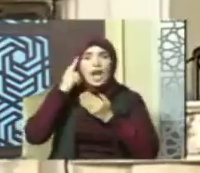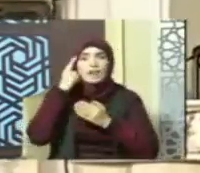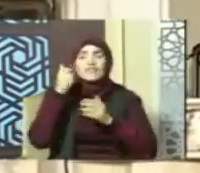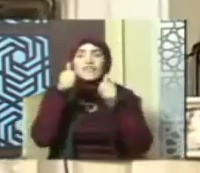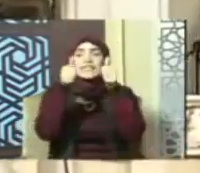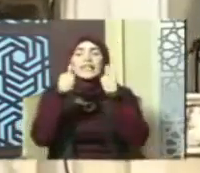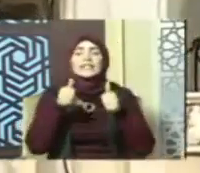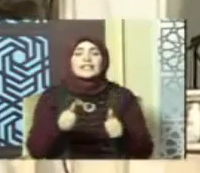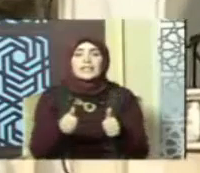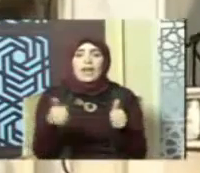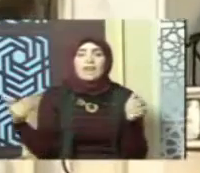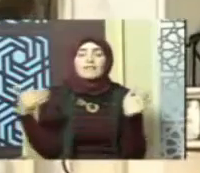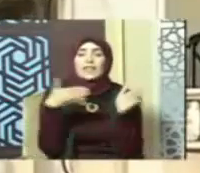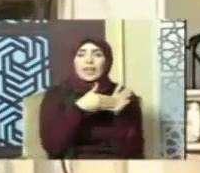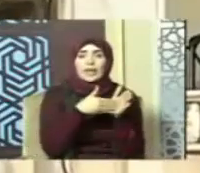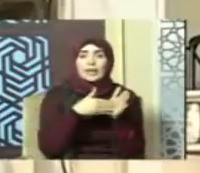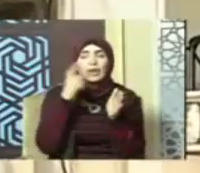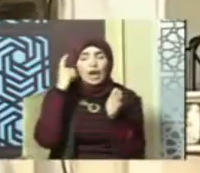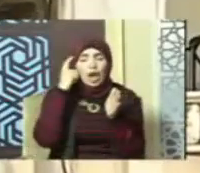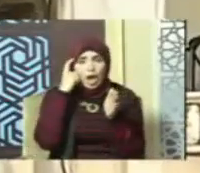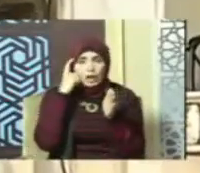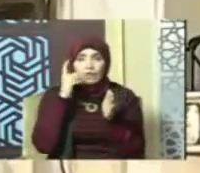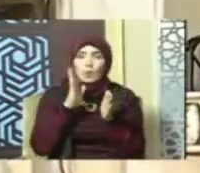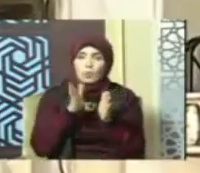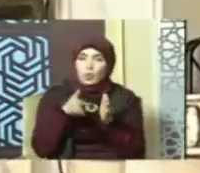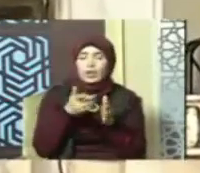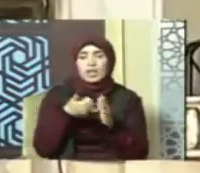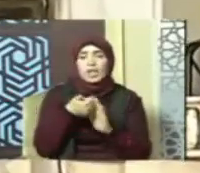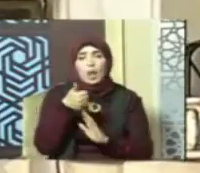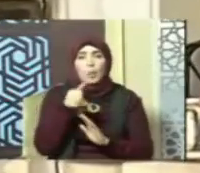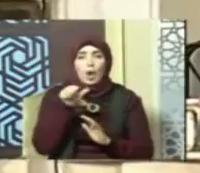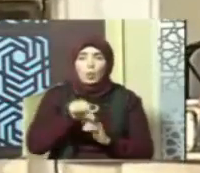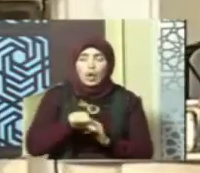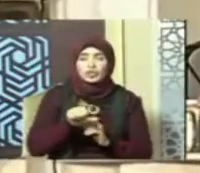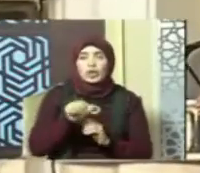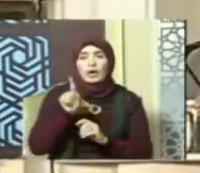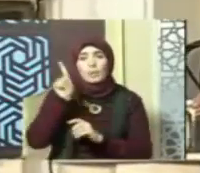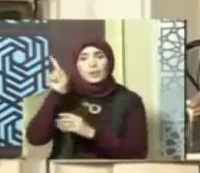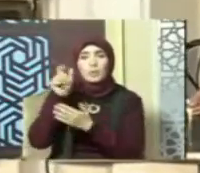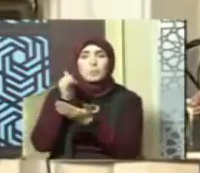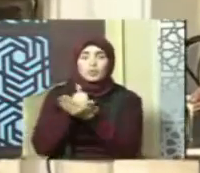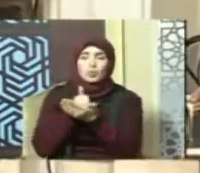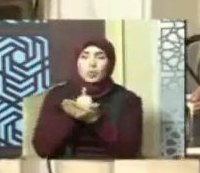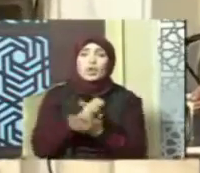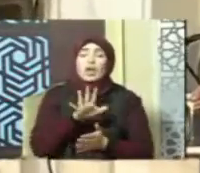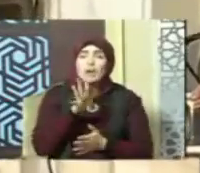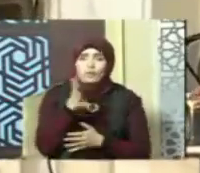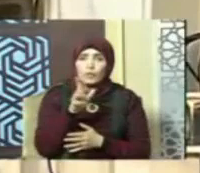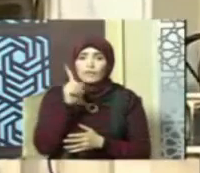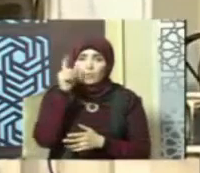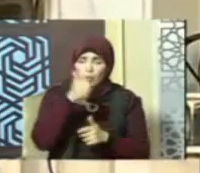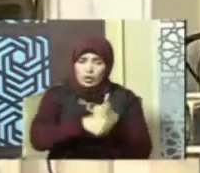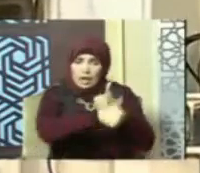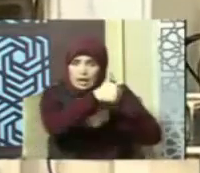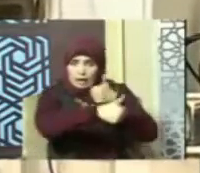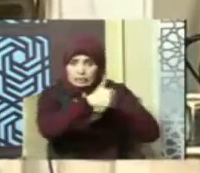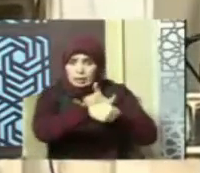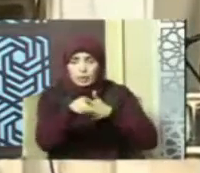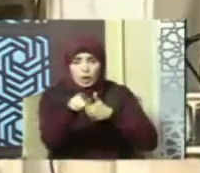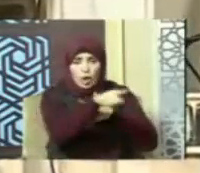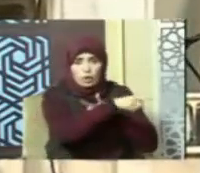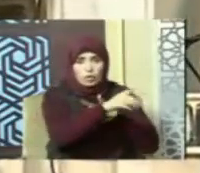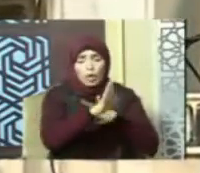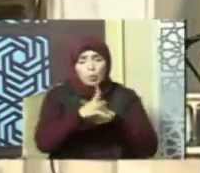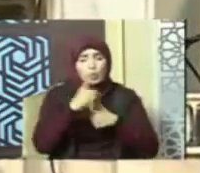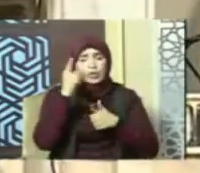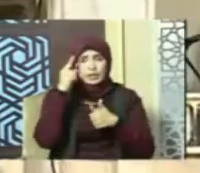غير مرادك. قد ينعم الله بالبلوى وإن عظمت، ويبتلي الله بعض القوم بالنعم، فعسى أن